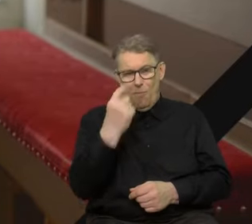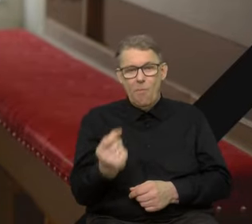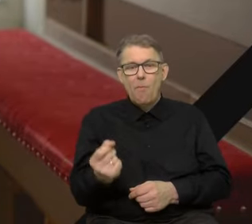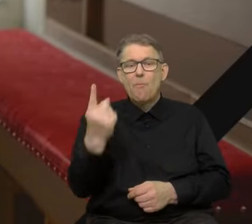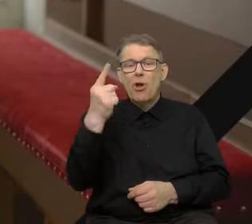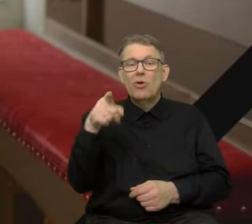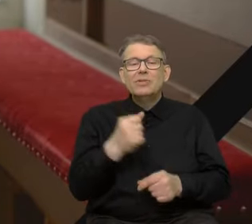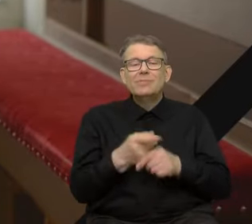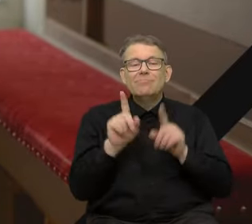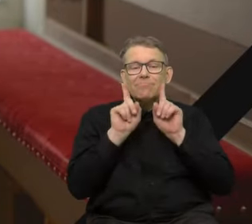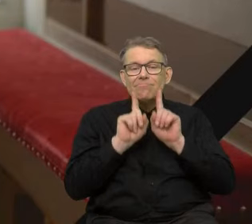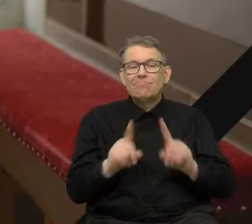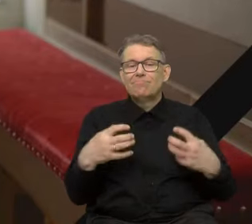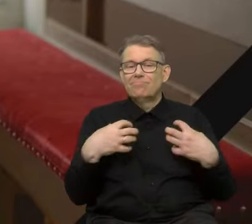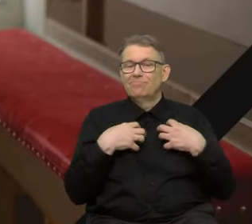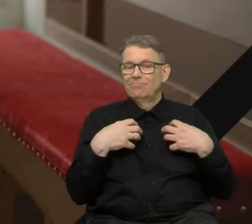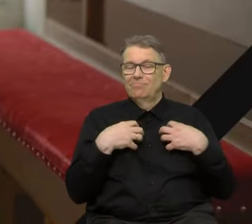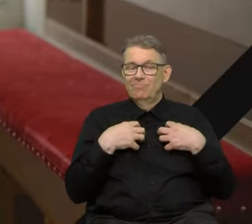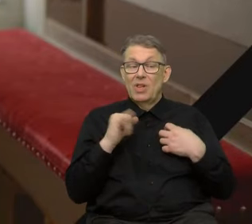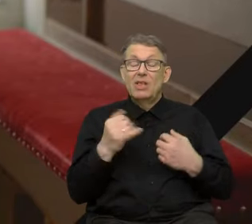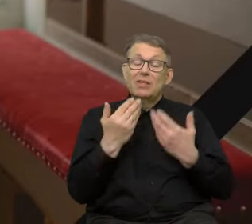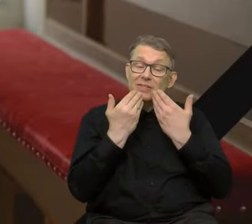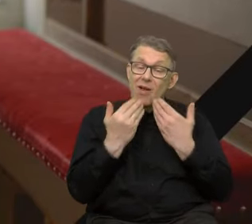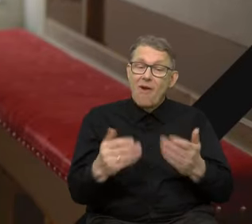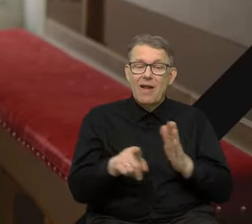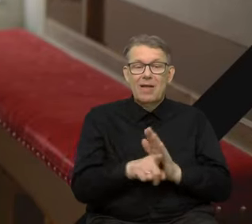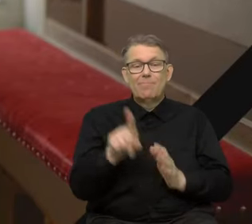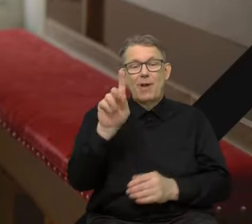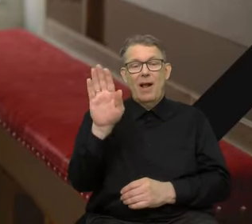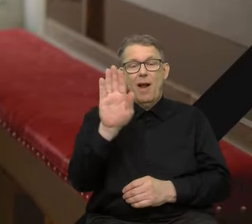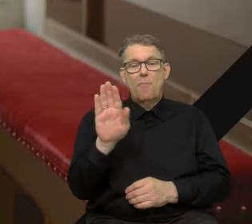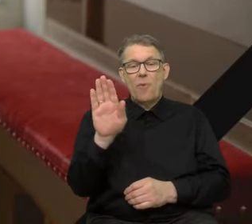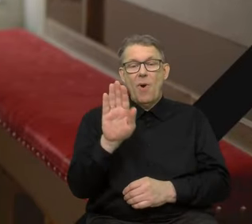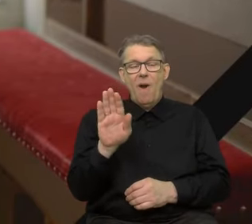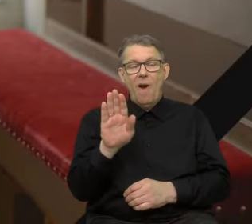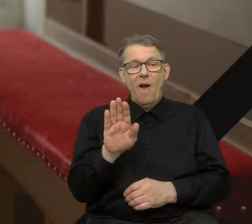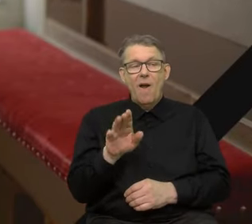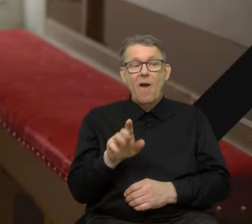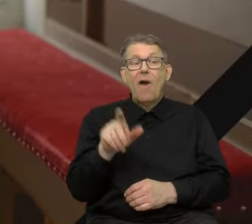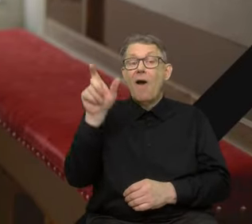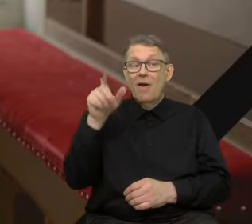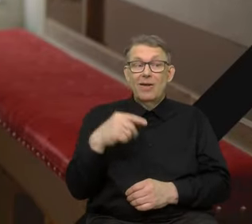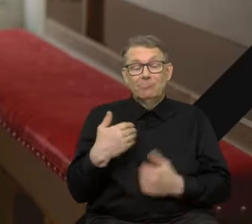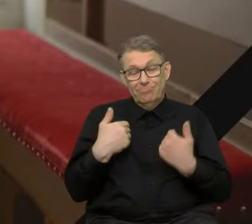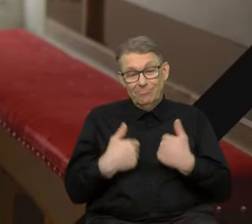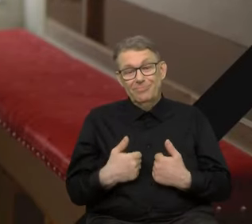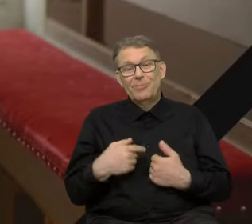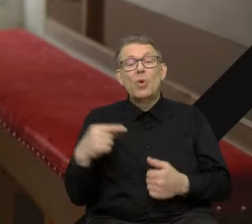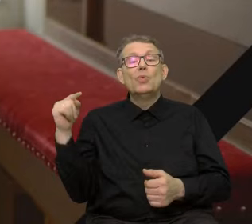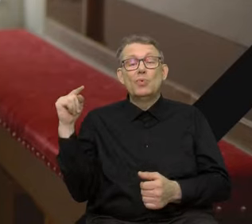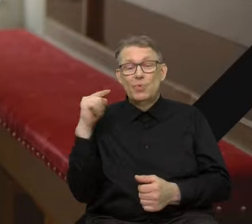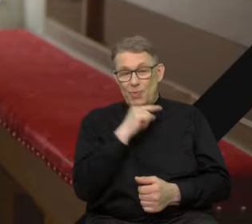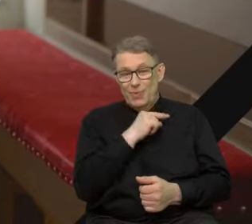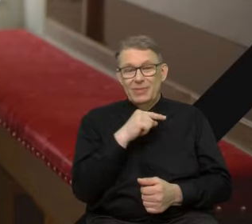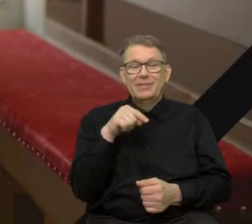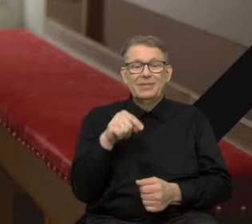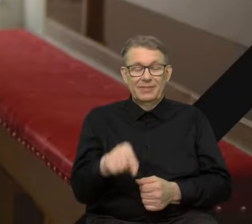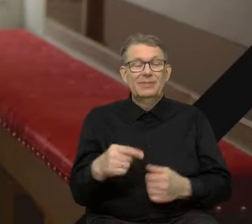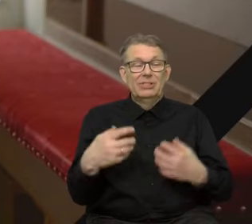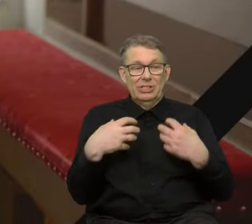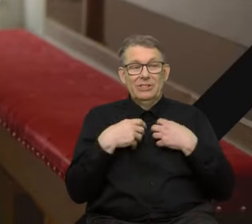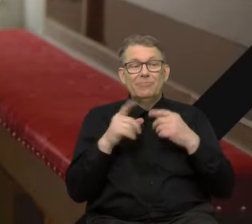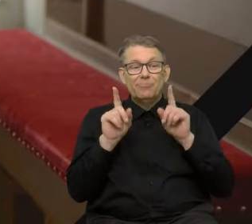taka rzeczywistość. I dziękuję Panu Bogu, że potrafiłem tę